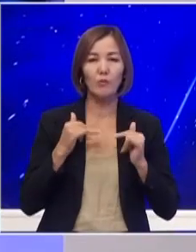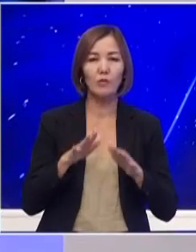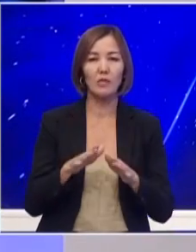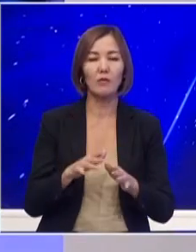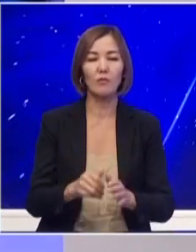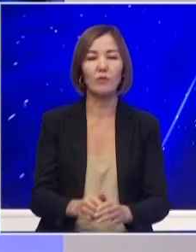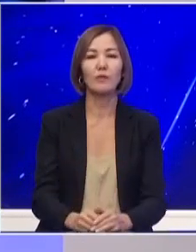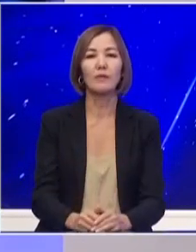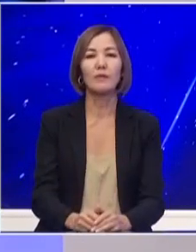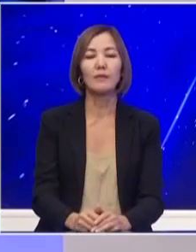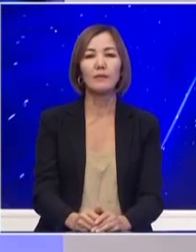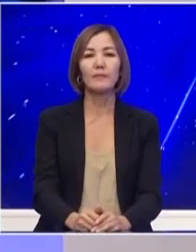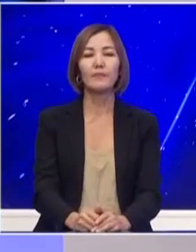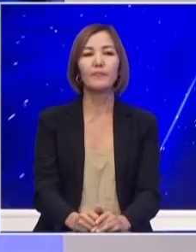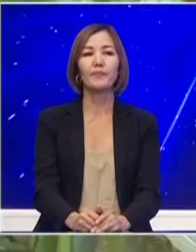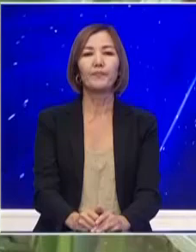слова Жандосу Назарбаеву.